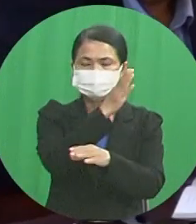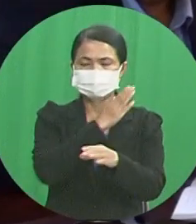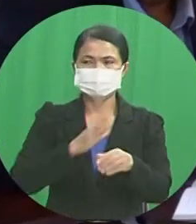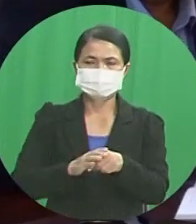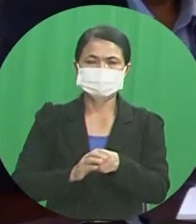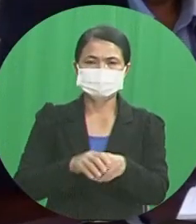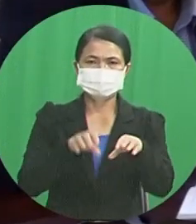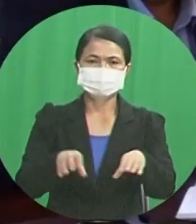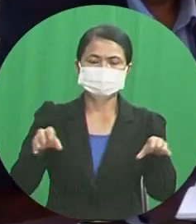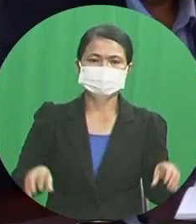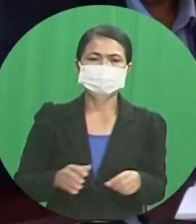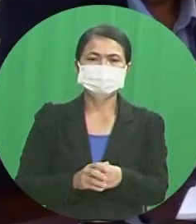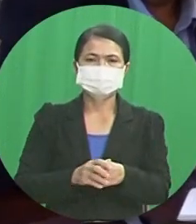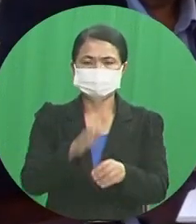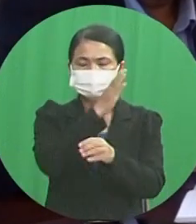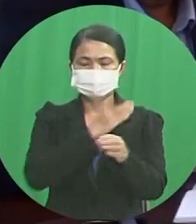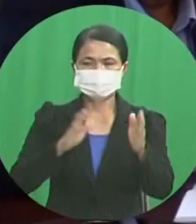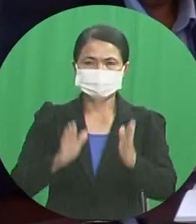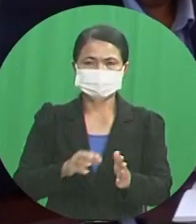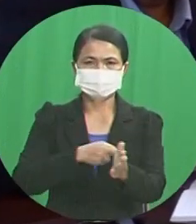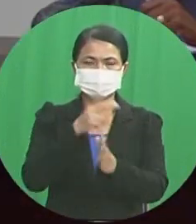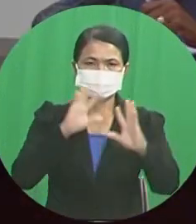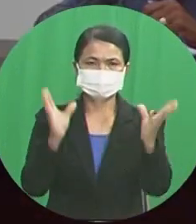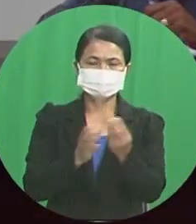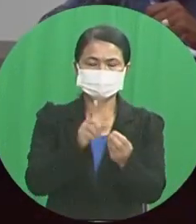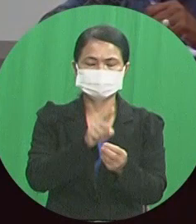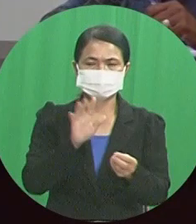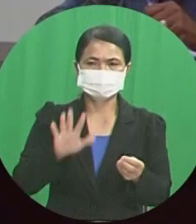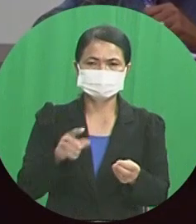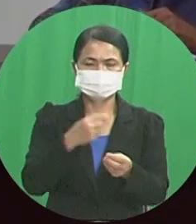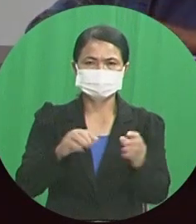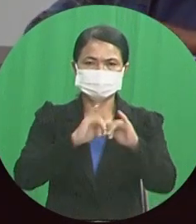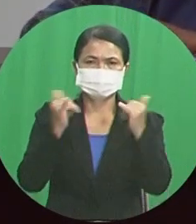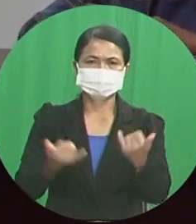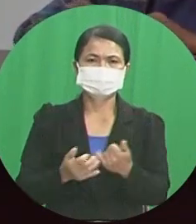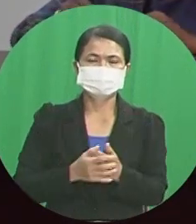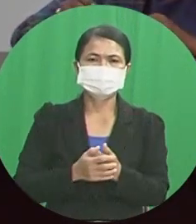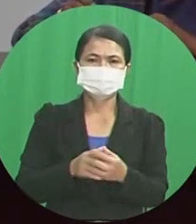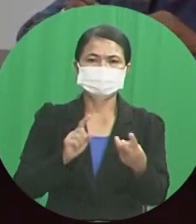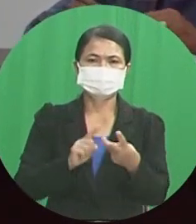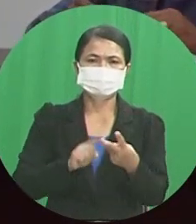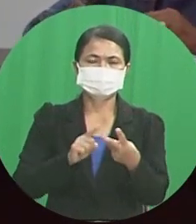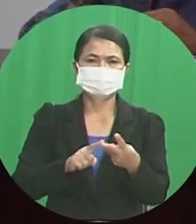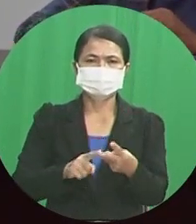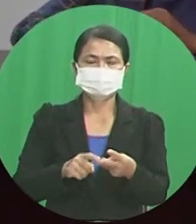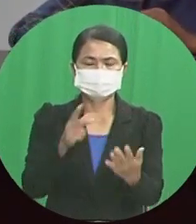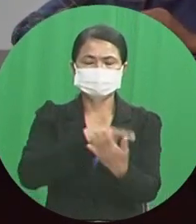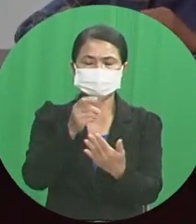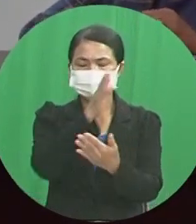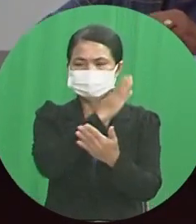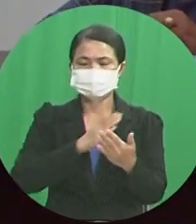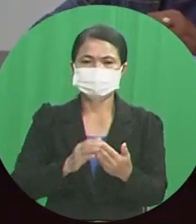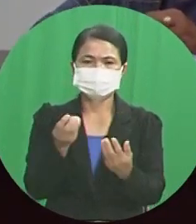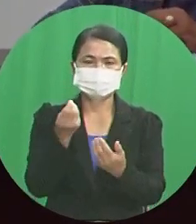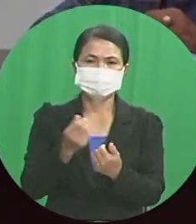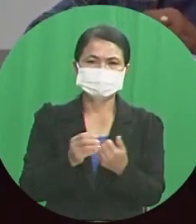ជាមូលដ្ឋានដល់កសិករទទួលផលសរុប 15,000 គ្រួសារទី3គម្រោងពិពិធកម្មកសិកម្មថ